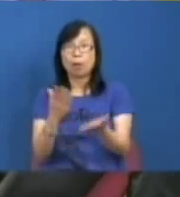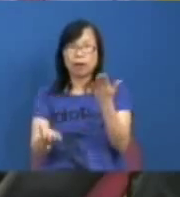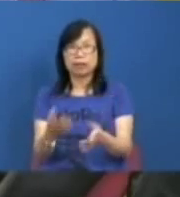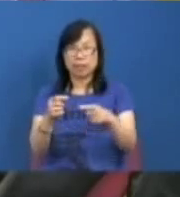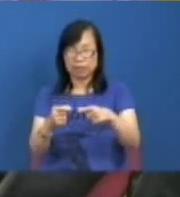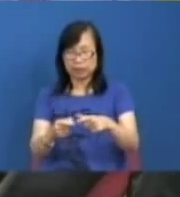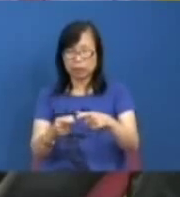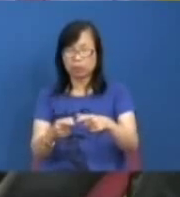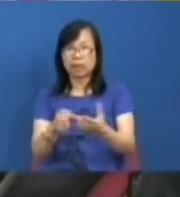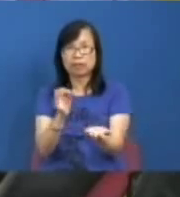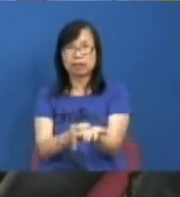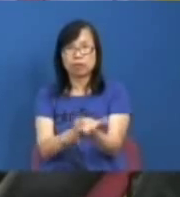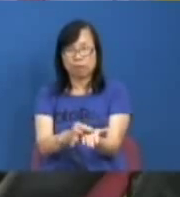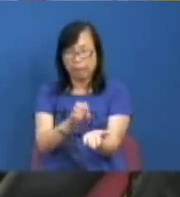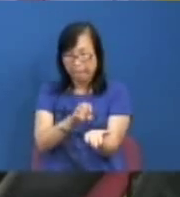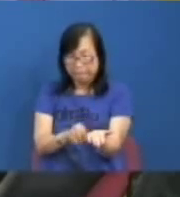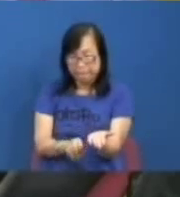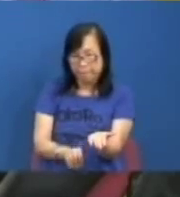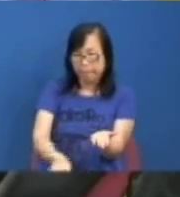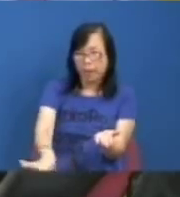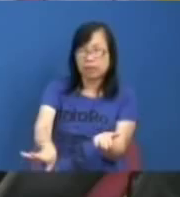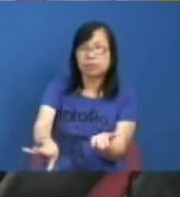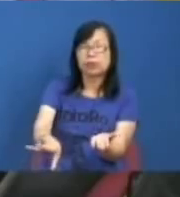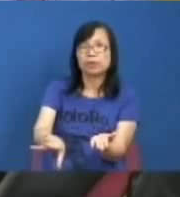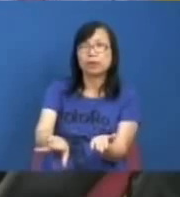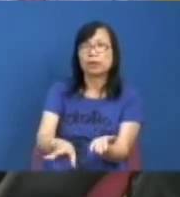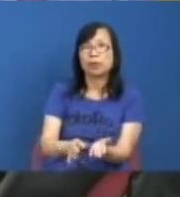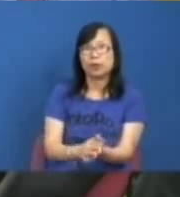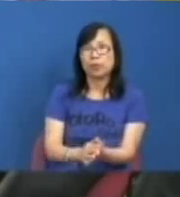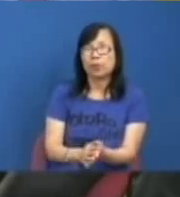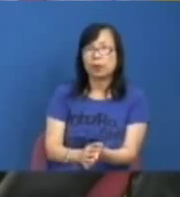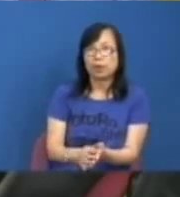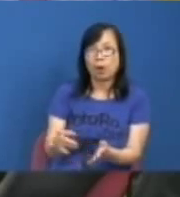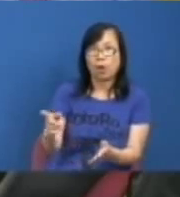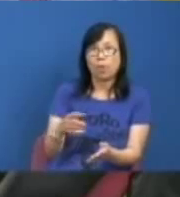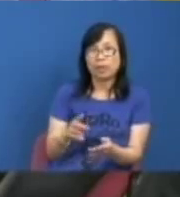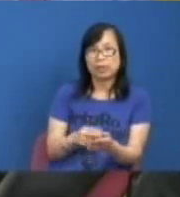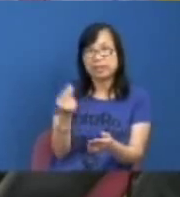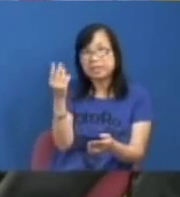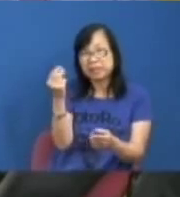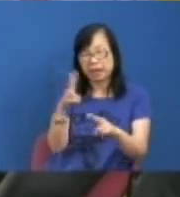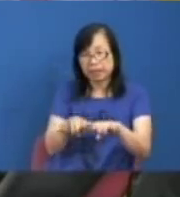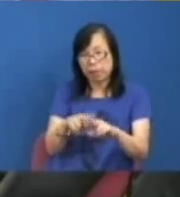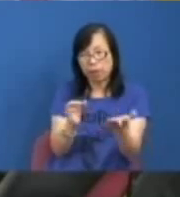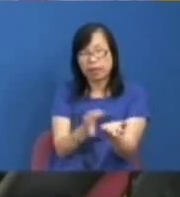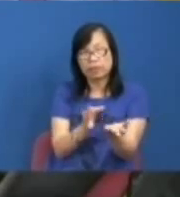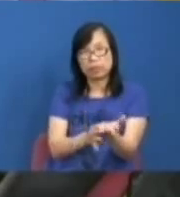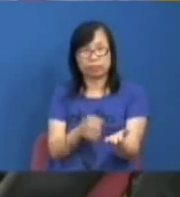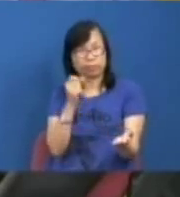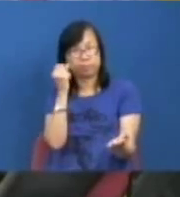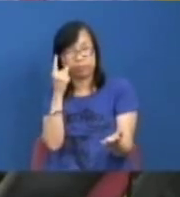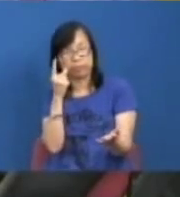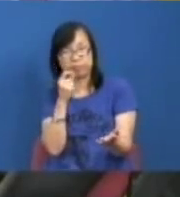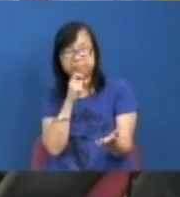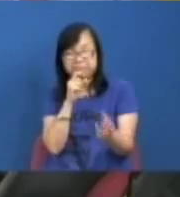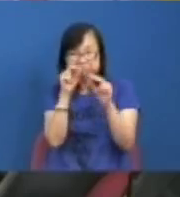個。地下排水口有污水 個商鋪湧出嚟咧，嗰個沙井位咯。 咁首先，如果我哋發現咗呢一個咁嘅問題